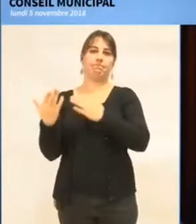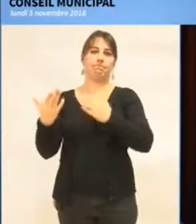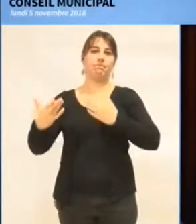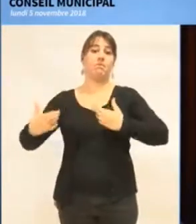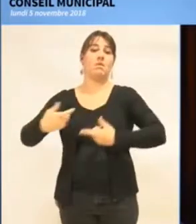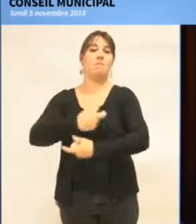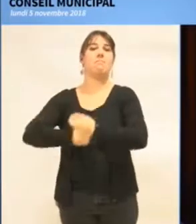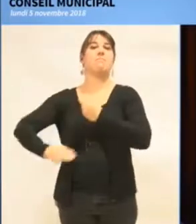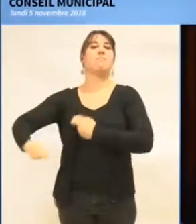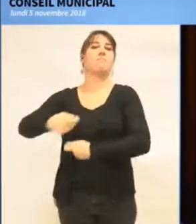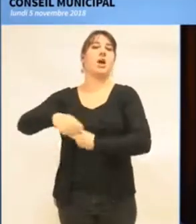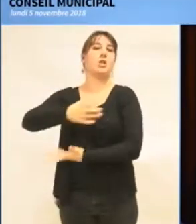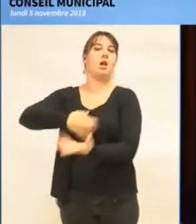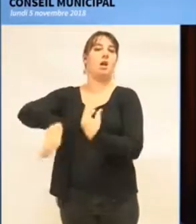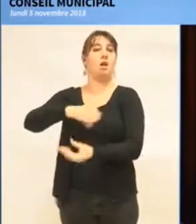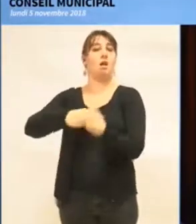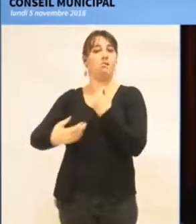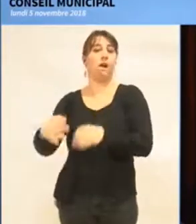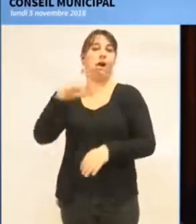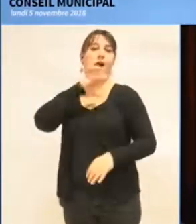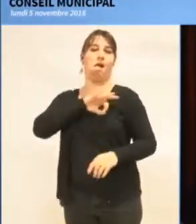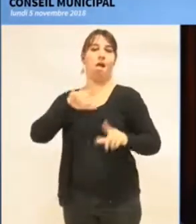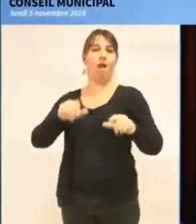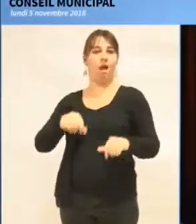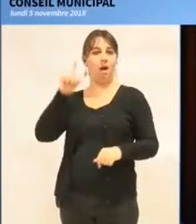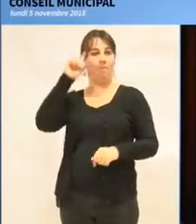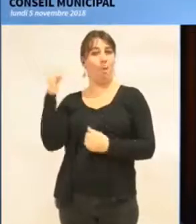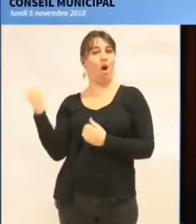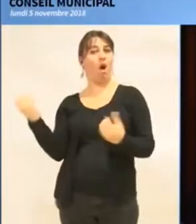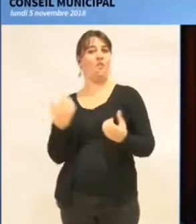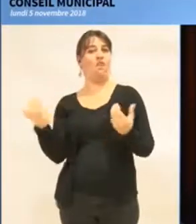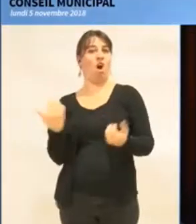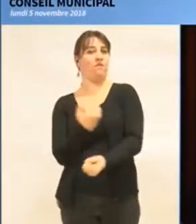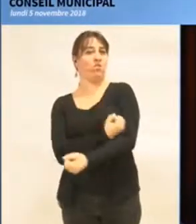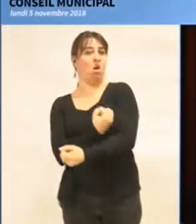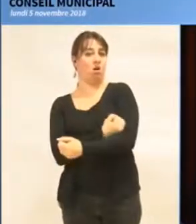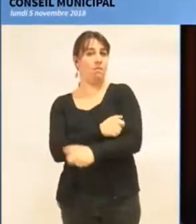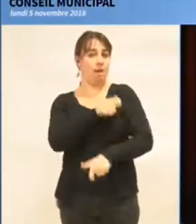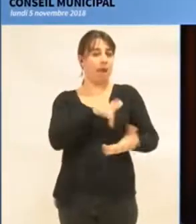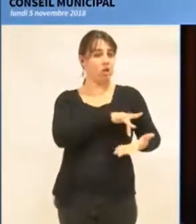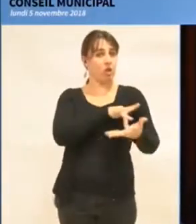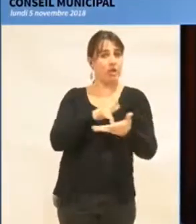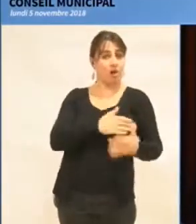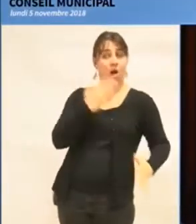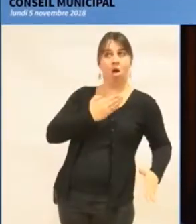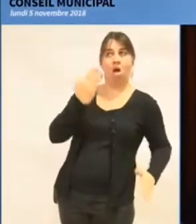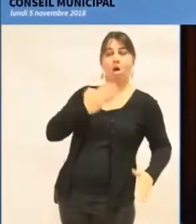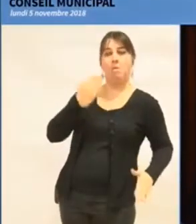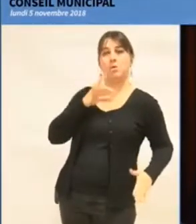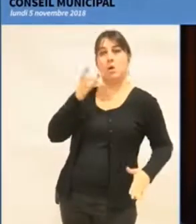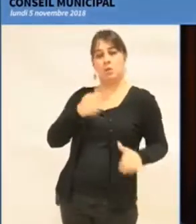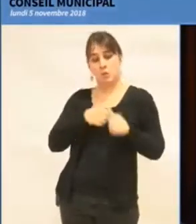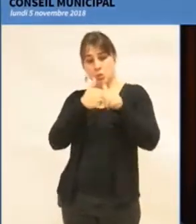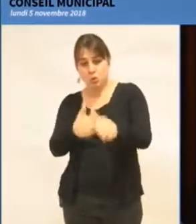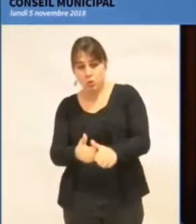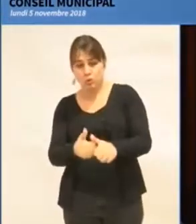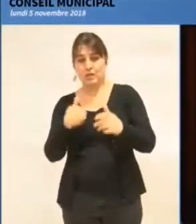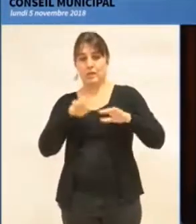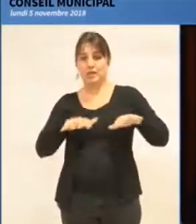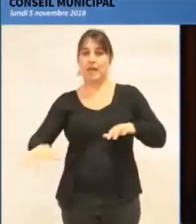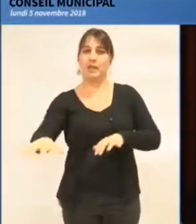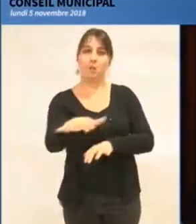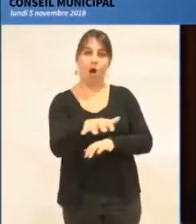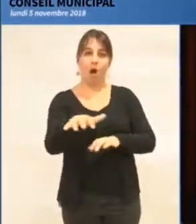est florissant, parce que si l'offre est là, la demande aussi. Et cette demande est liée à la sociologie et à l'économie du